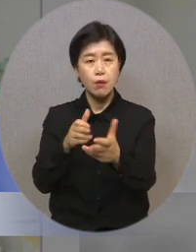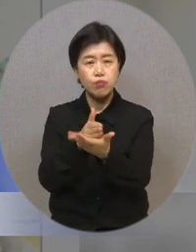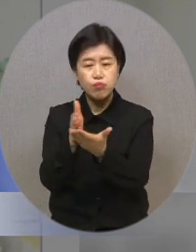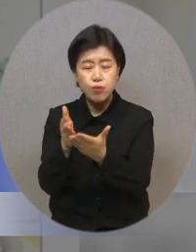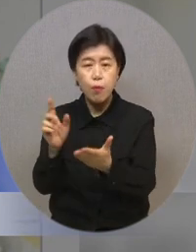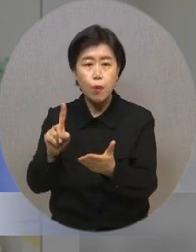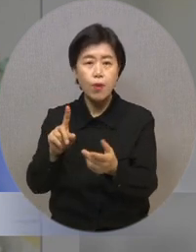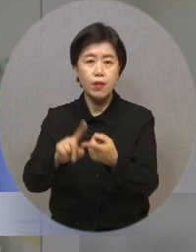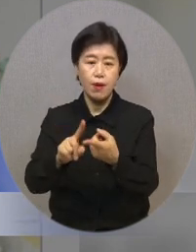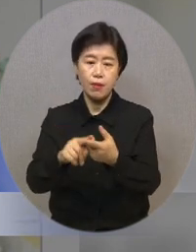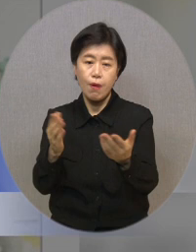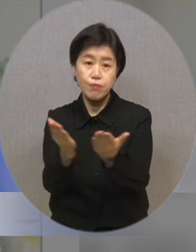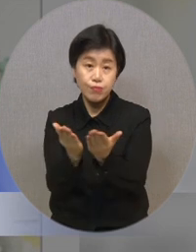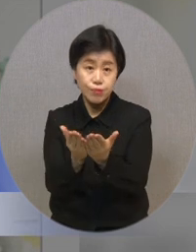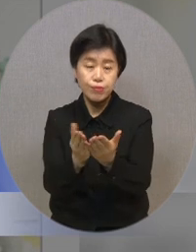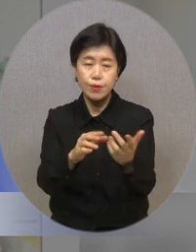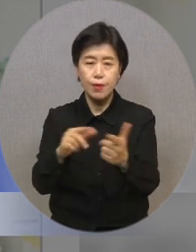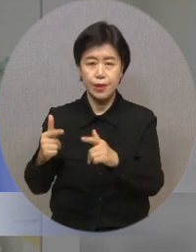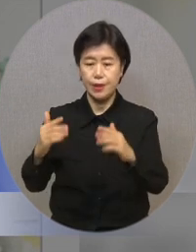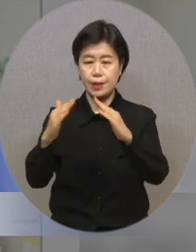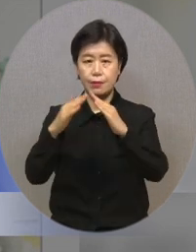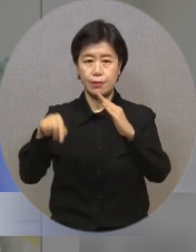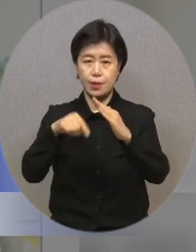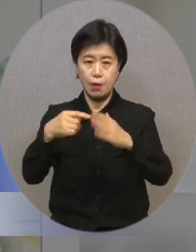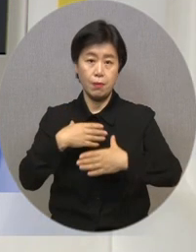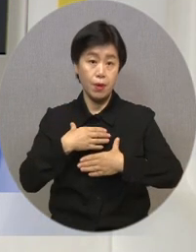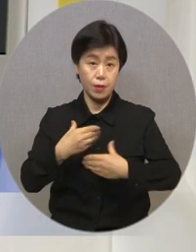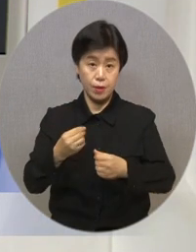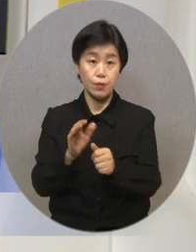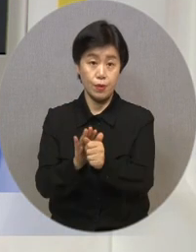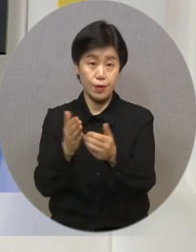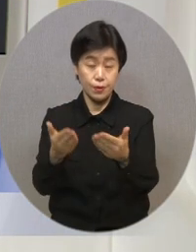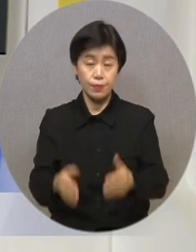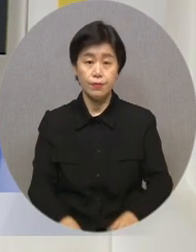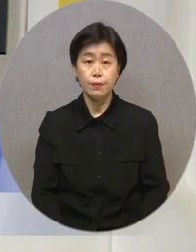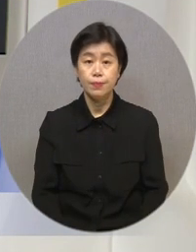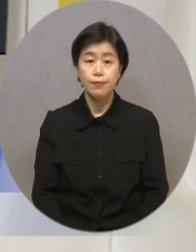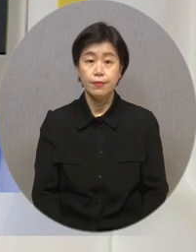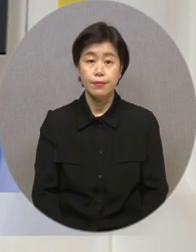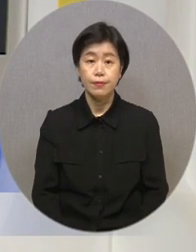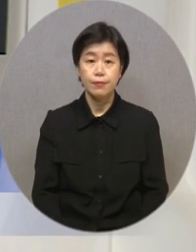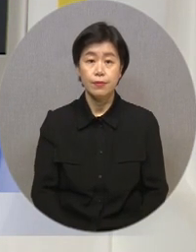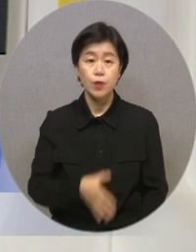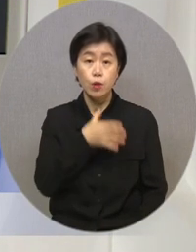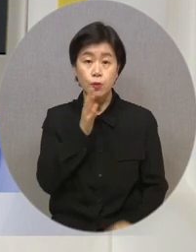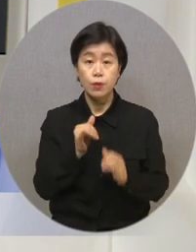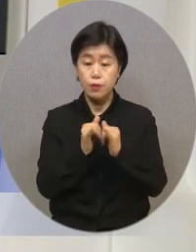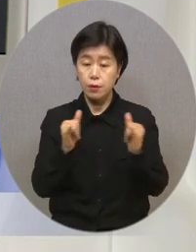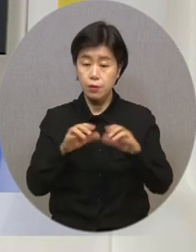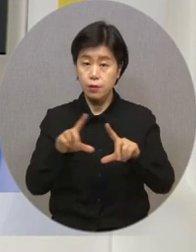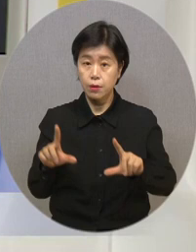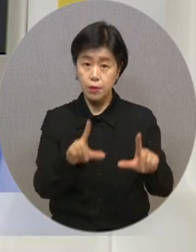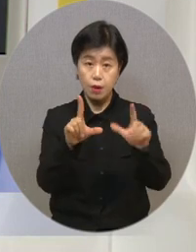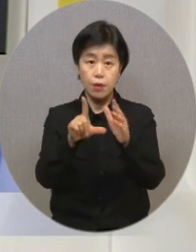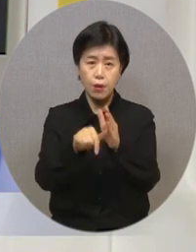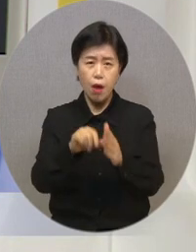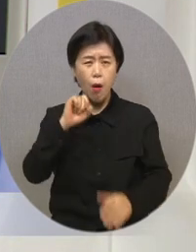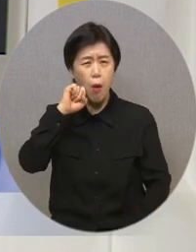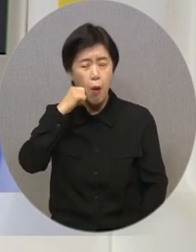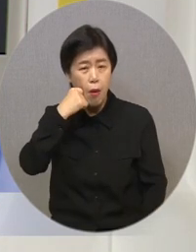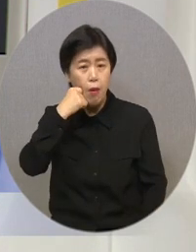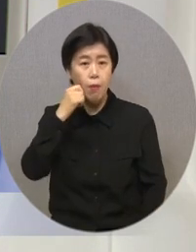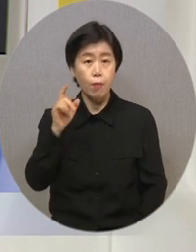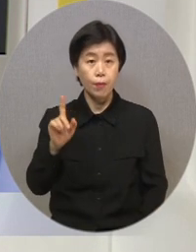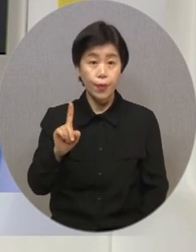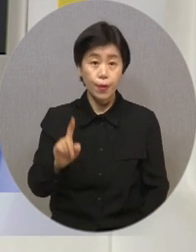개선 공사가 진행될 예정입니다 장애인 신문 면에서는 노년층이 일상생활 중